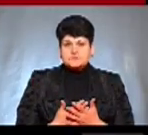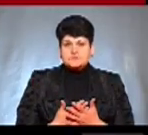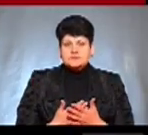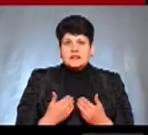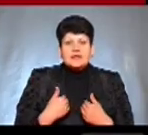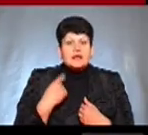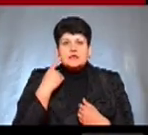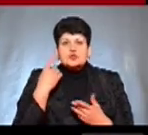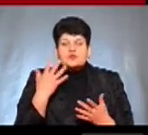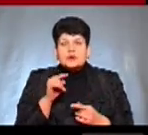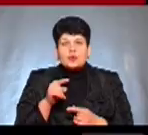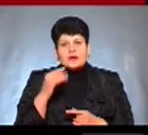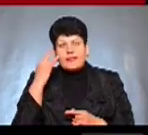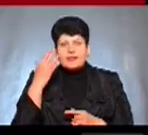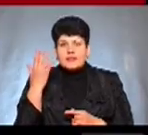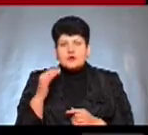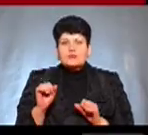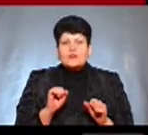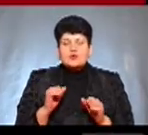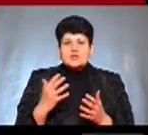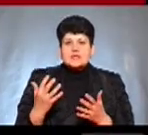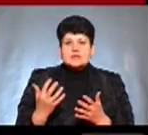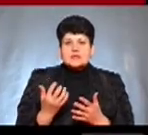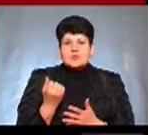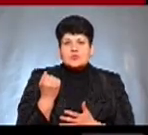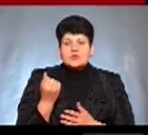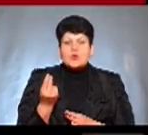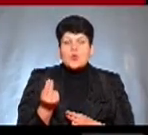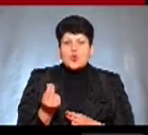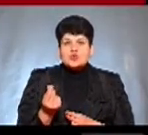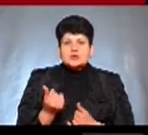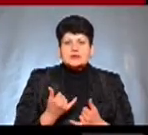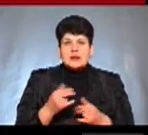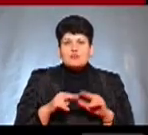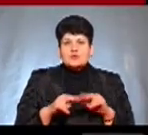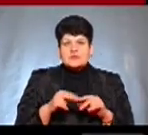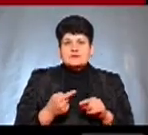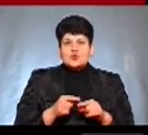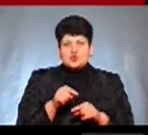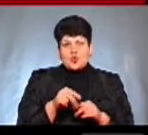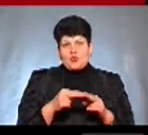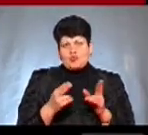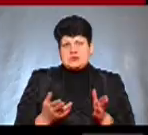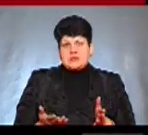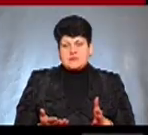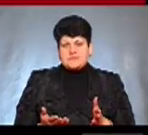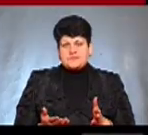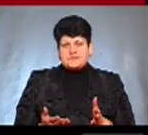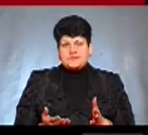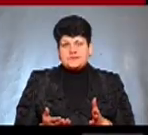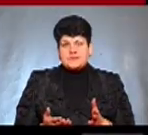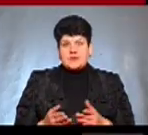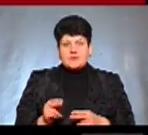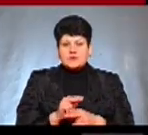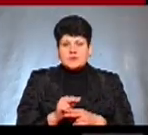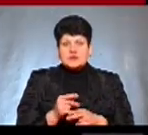я не чув такої ідеї, щоб в уряді знаходилися кошти для будівництва цього моста. Закриття того моста взагалі